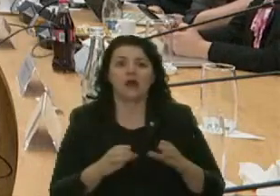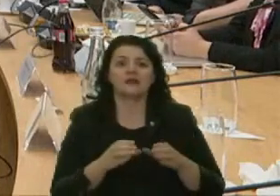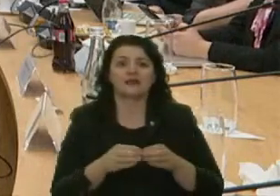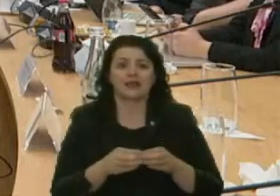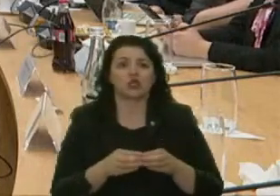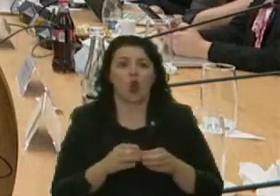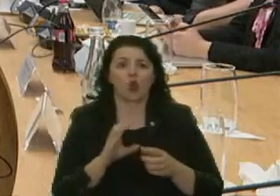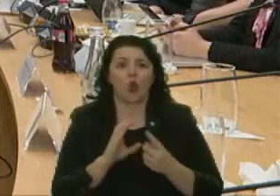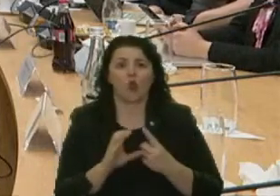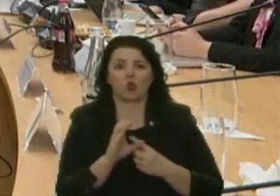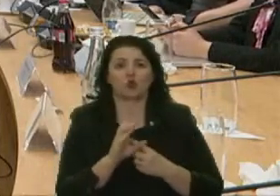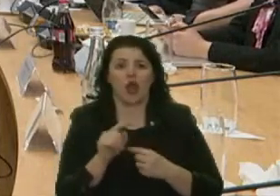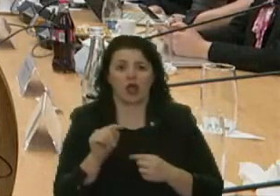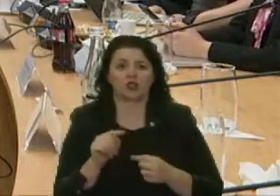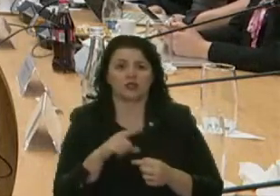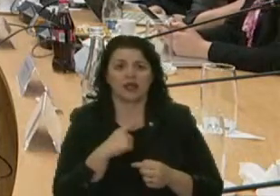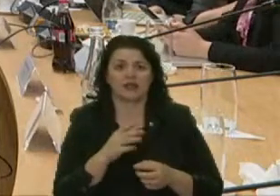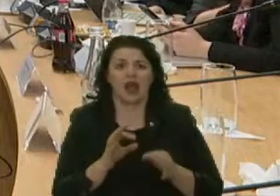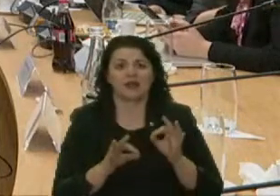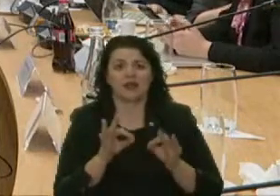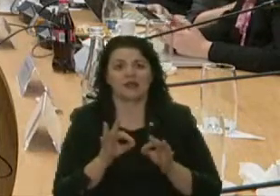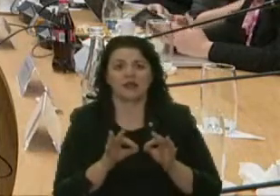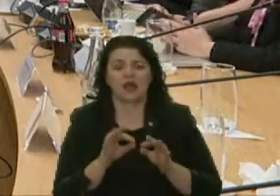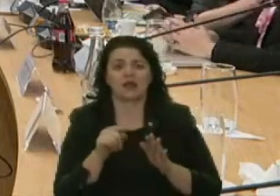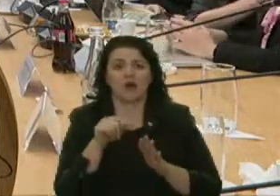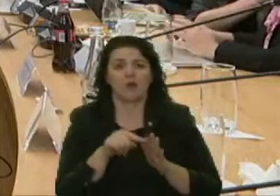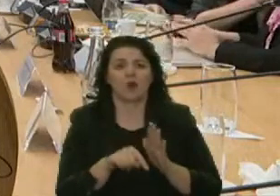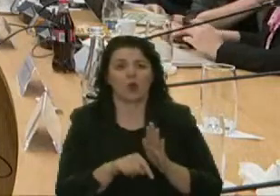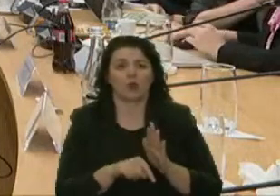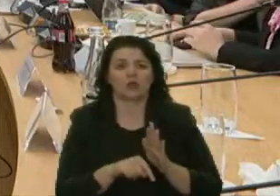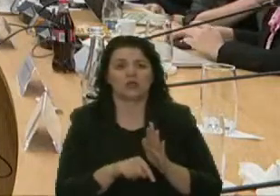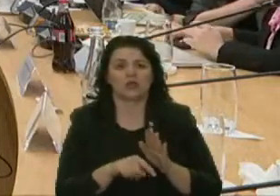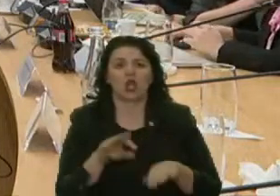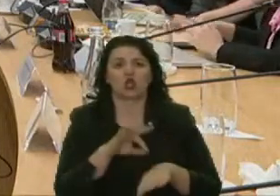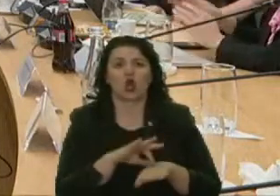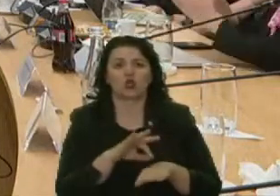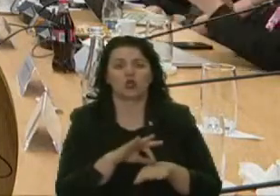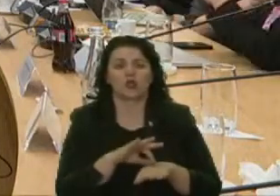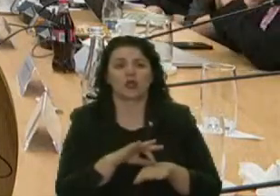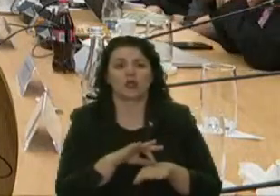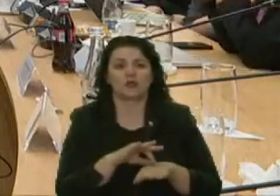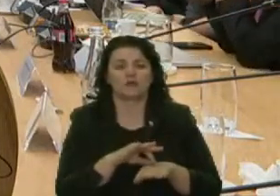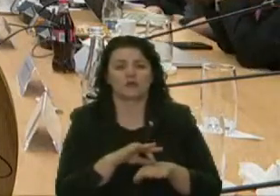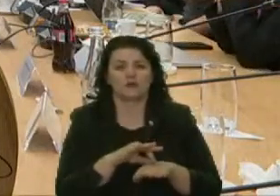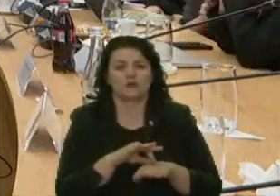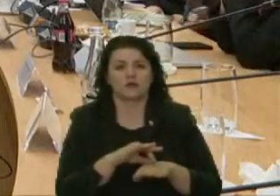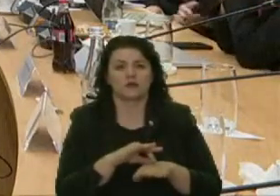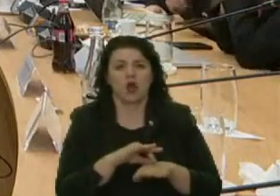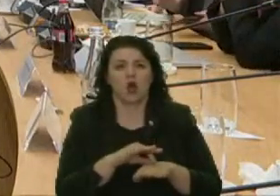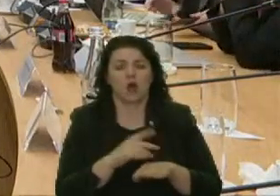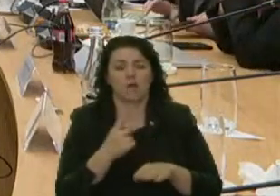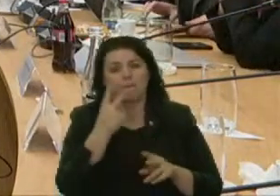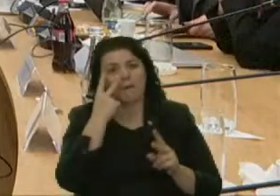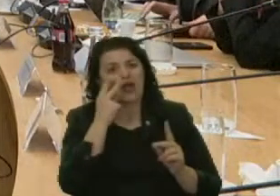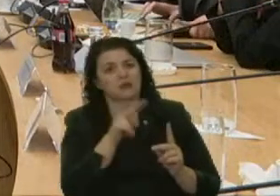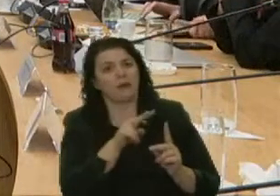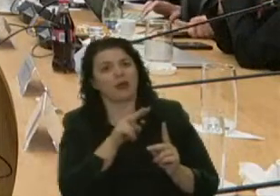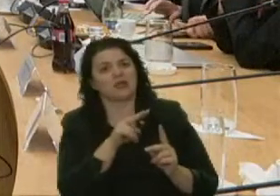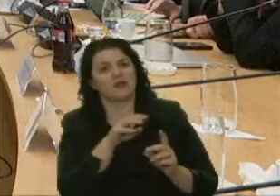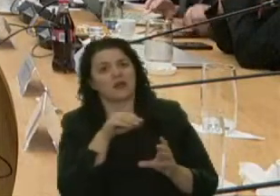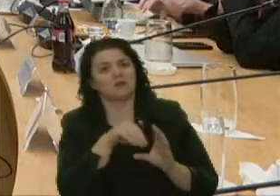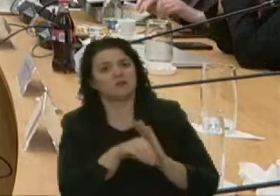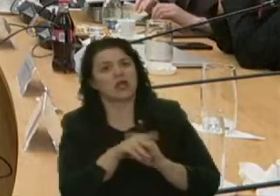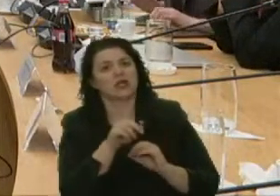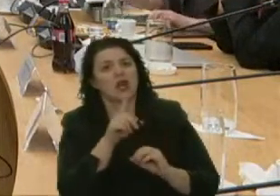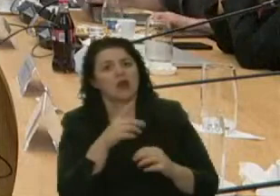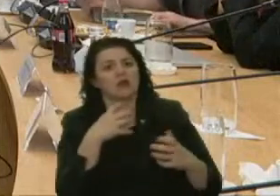cultural aceasta este analizată în profunzime în tema doctorală sub asaltul creativității o perspectivă din interiorul scenei